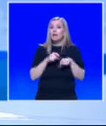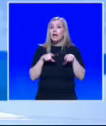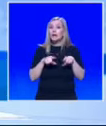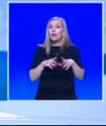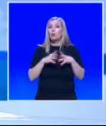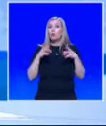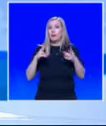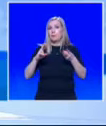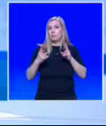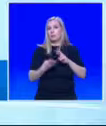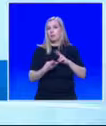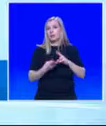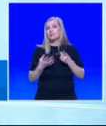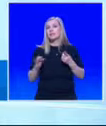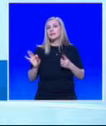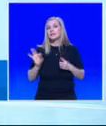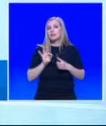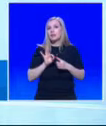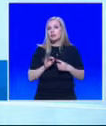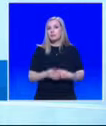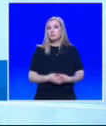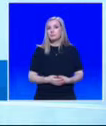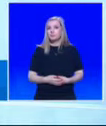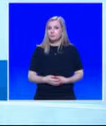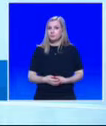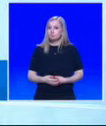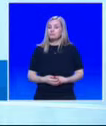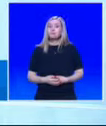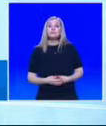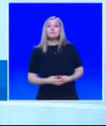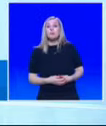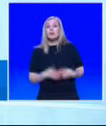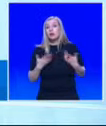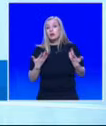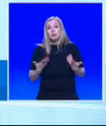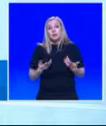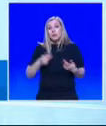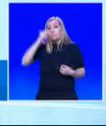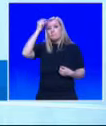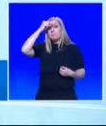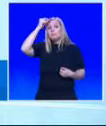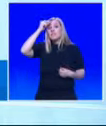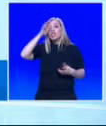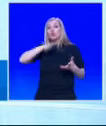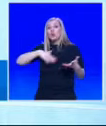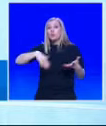правите. Какво целите с това? Вижте, българското общество претръпна от